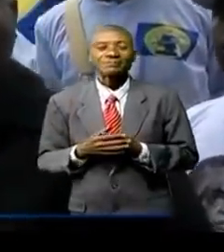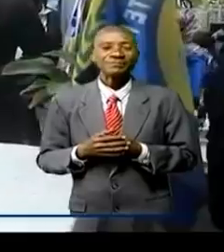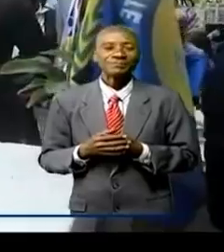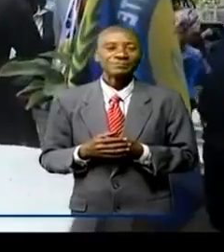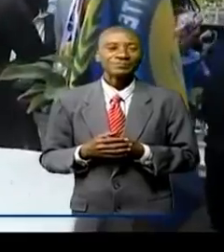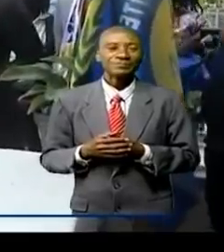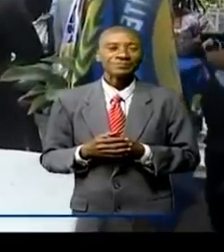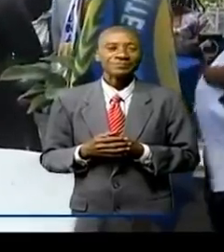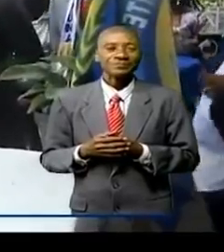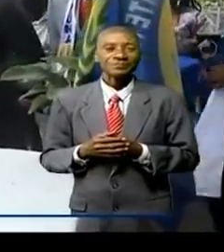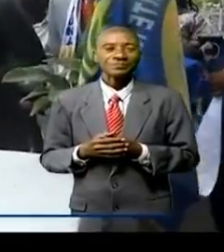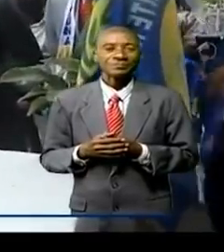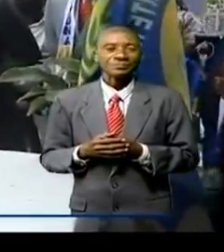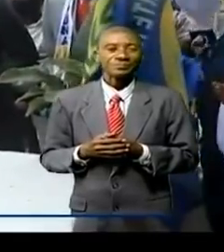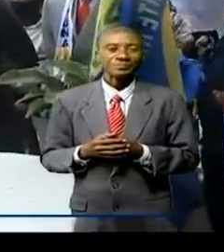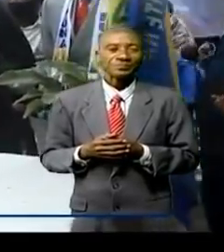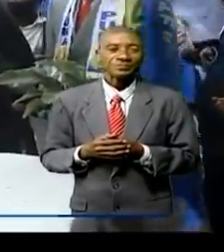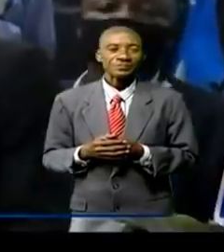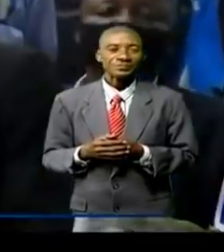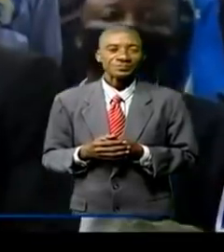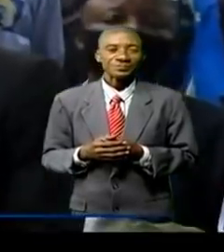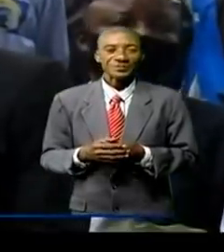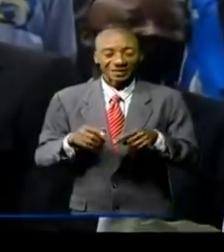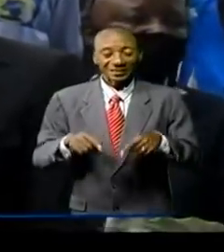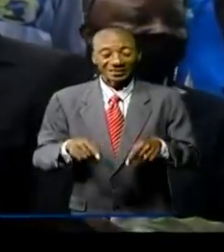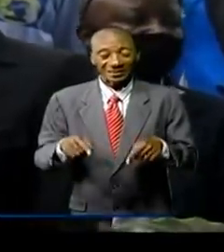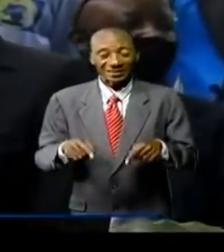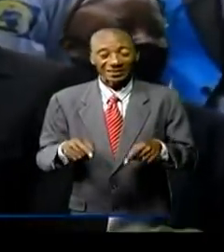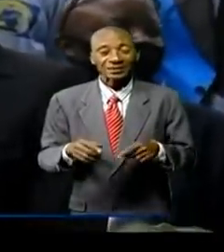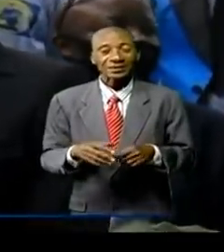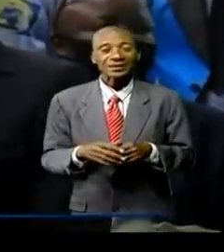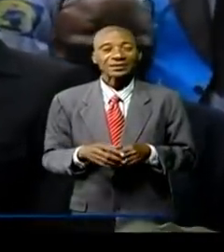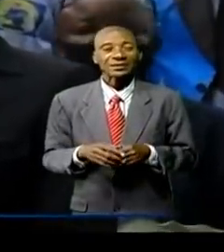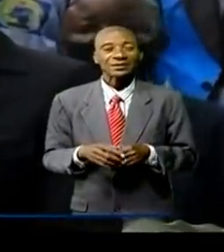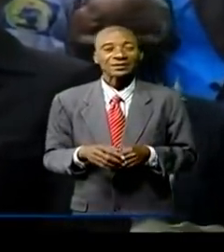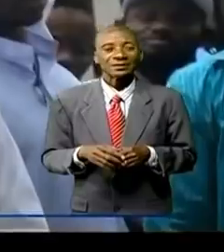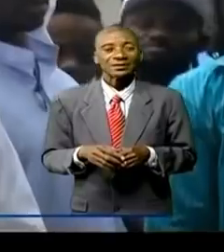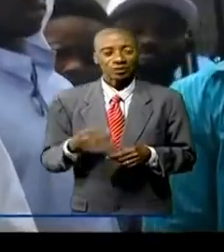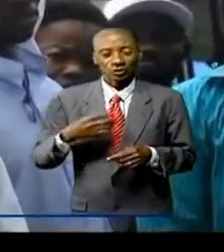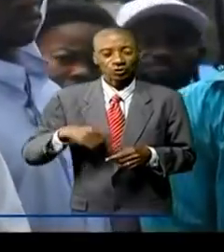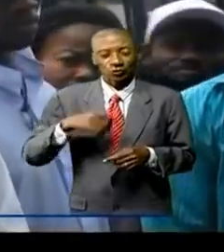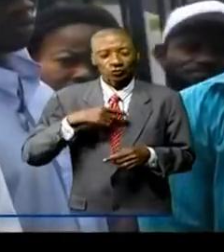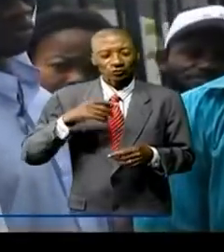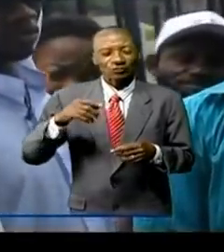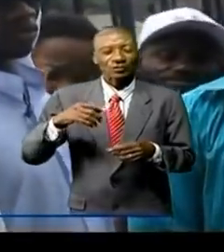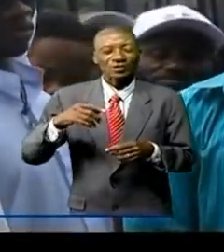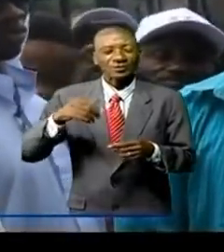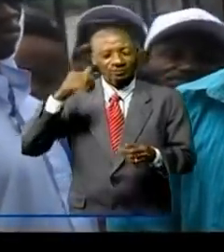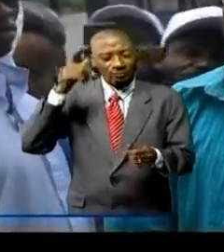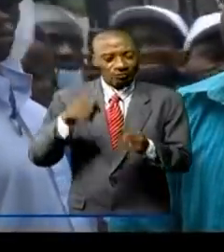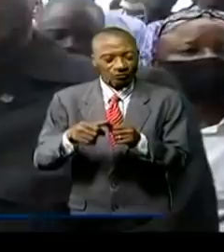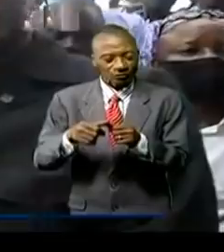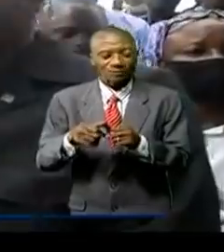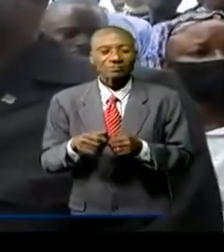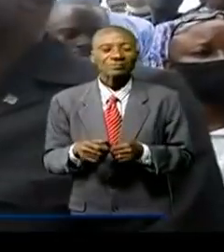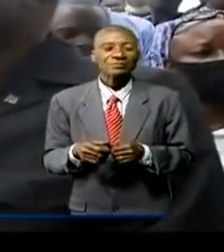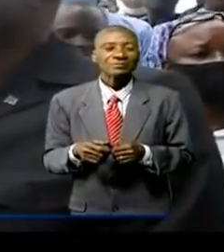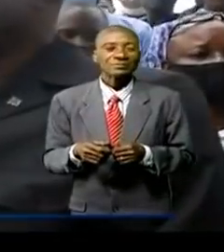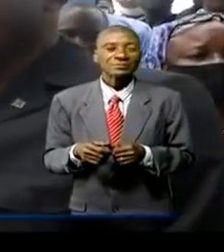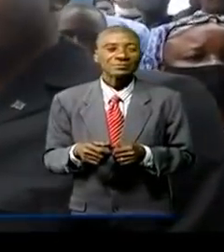ici, au cimetière de la Gombe, là où il se repose, pour attendre les derniers jours